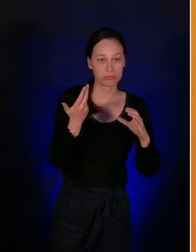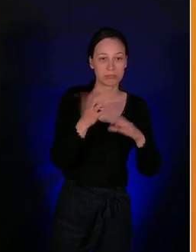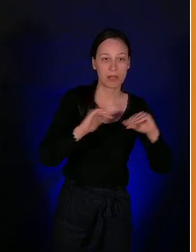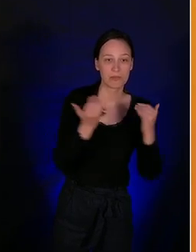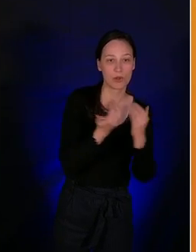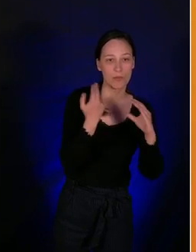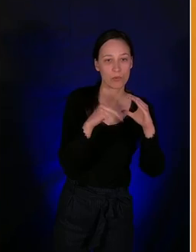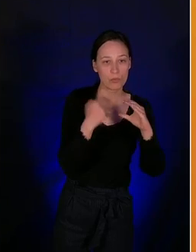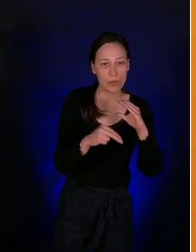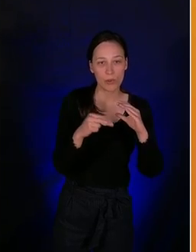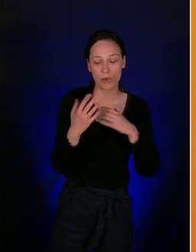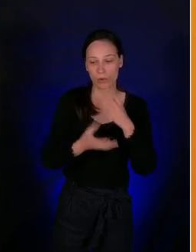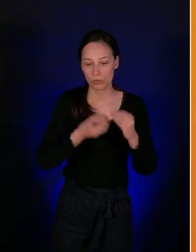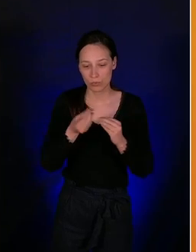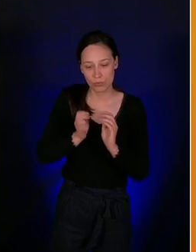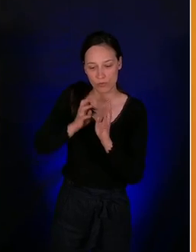ou les livreurs à vélo.